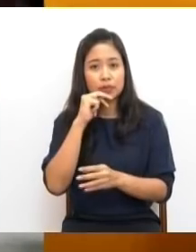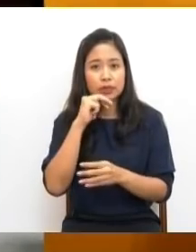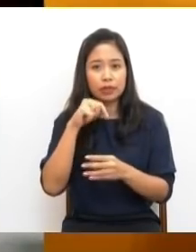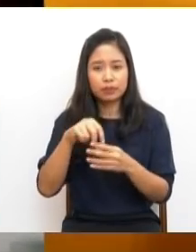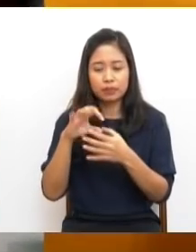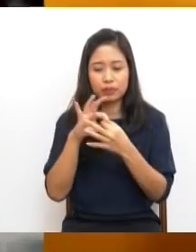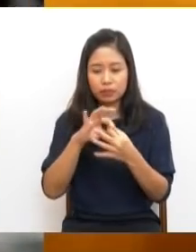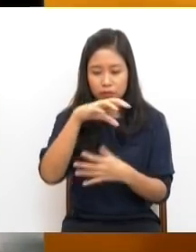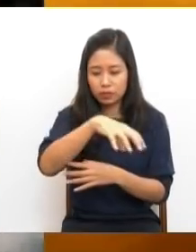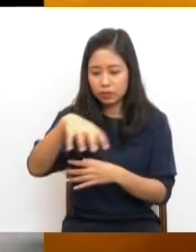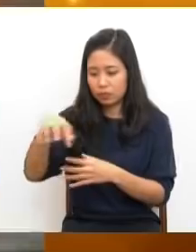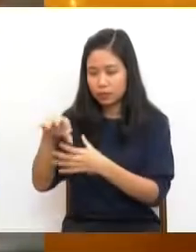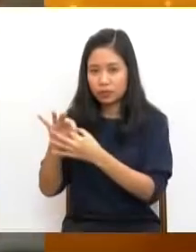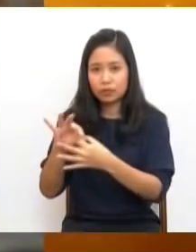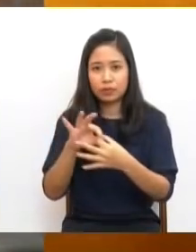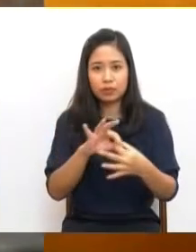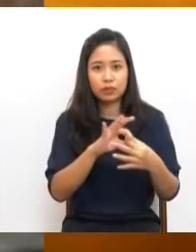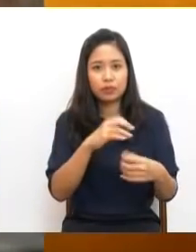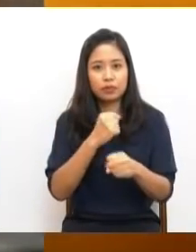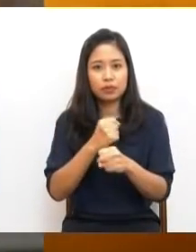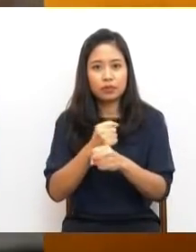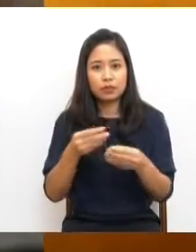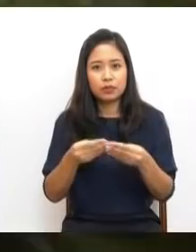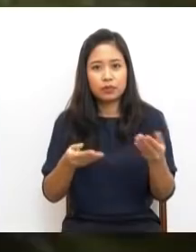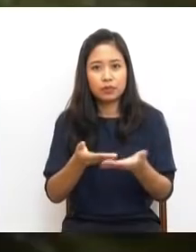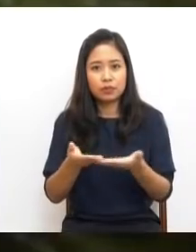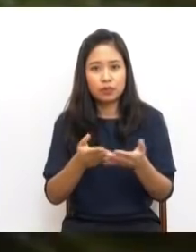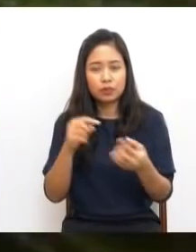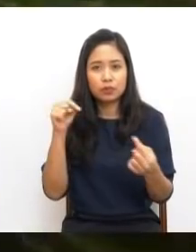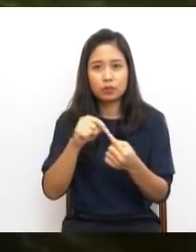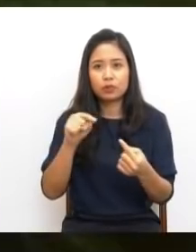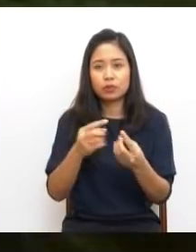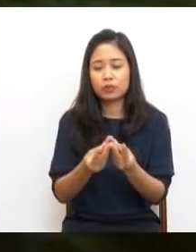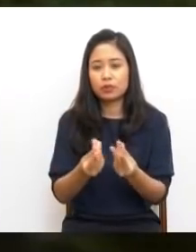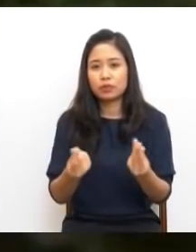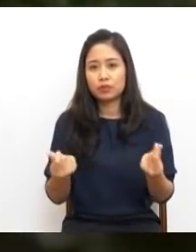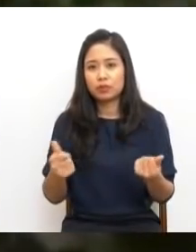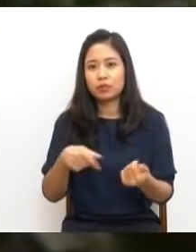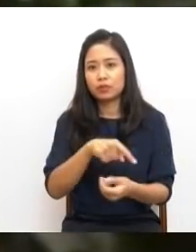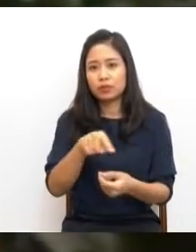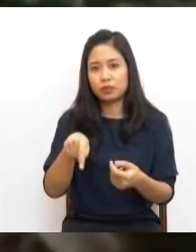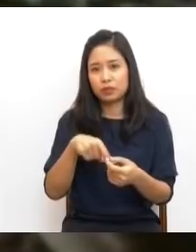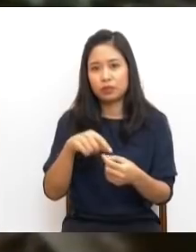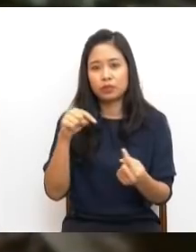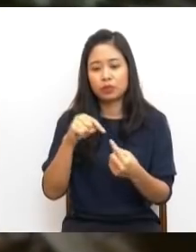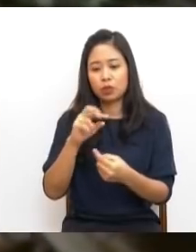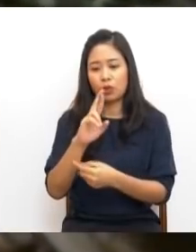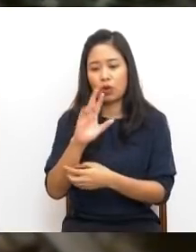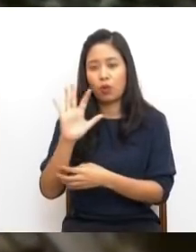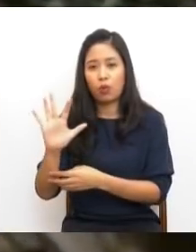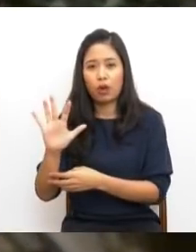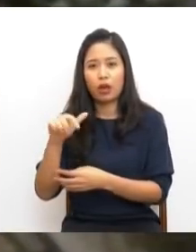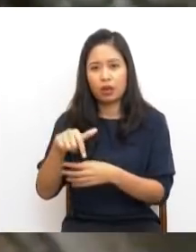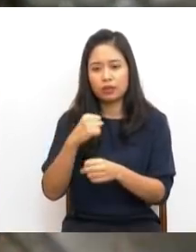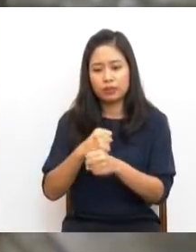ยวข้องก่อสร้างแหล่งเก็บน้ำอเนกประสงค์ในเขตพื้นที่ซึ่งตั้งอยู่ระหว่างคลองระบายน้ำรังสิต5และคลองระบ